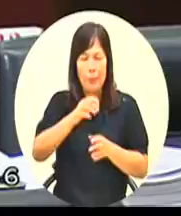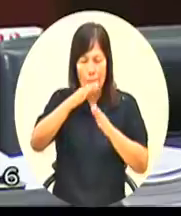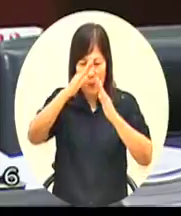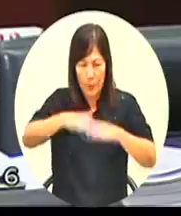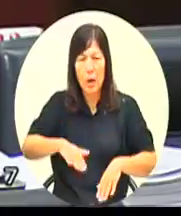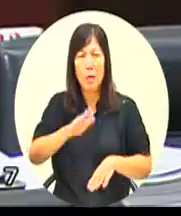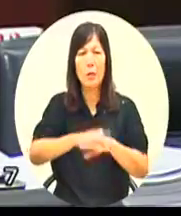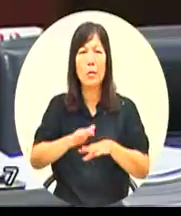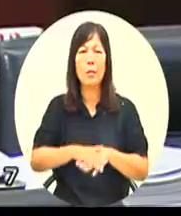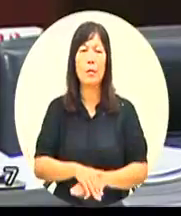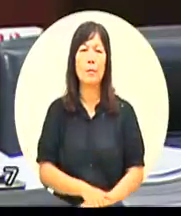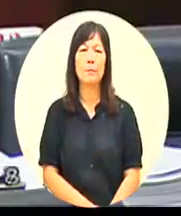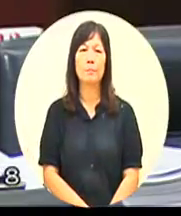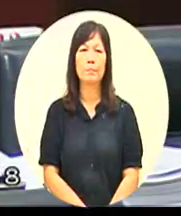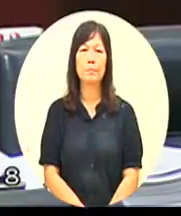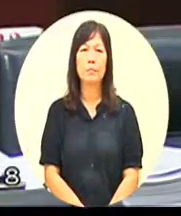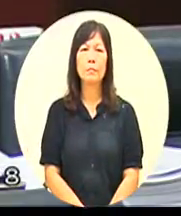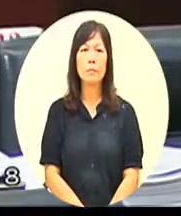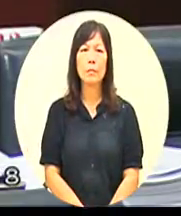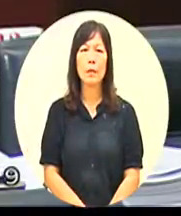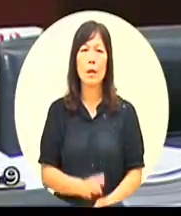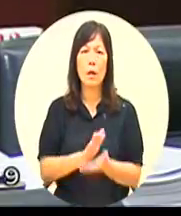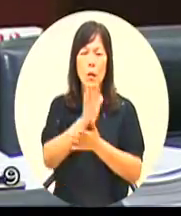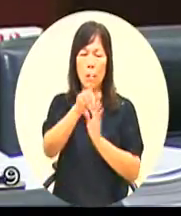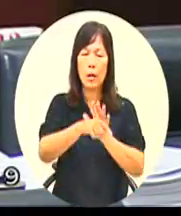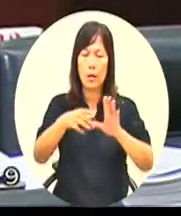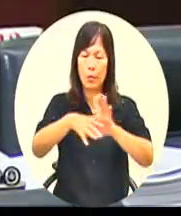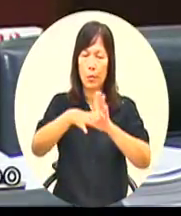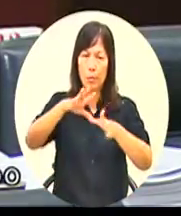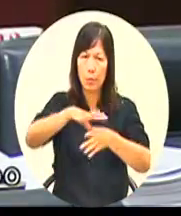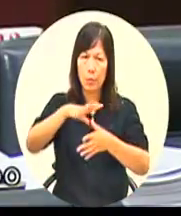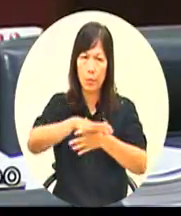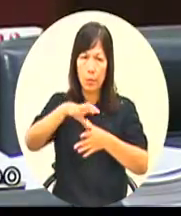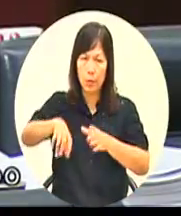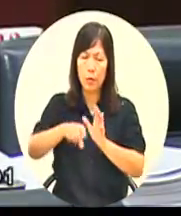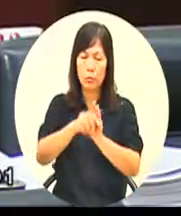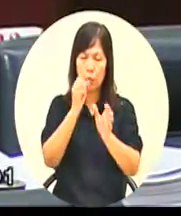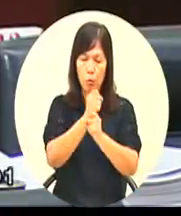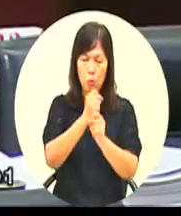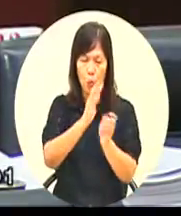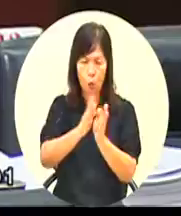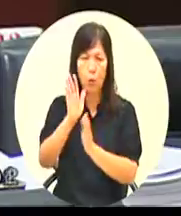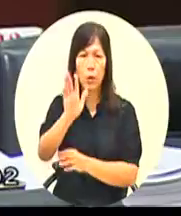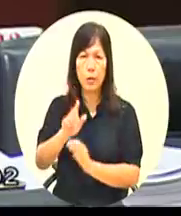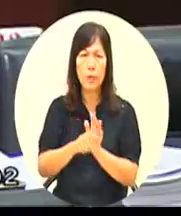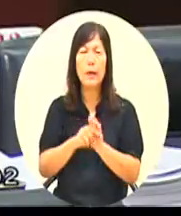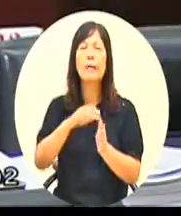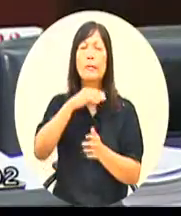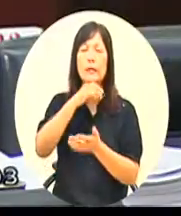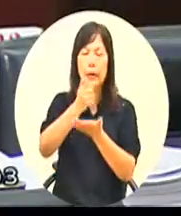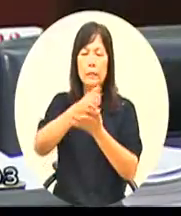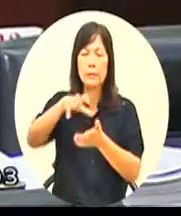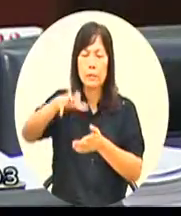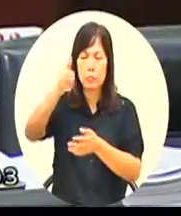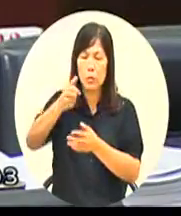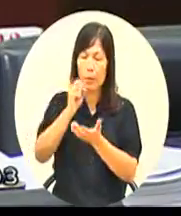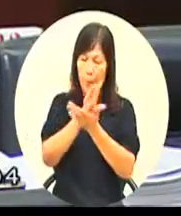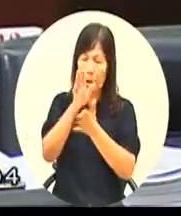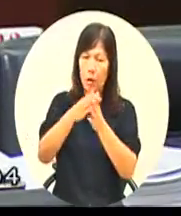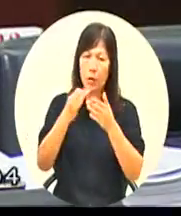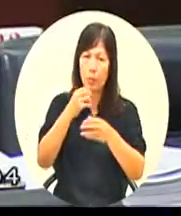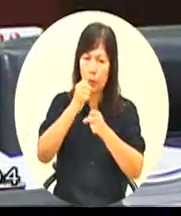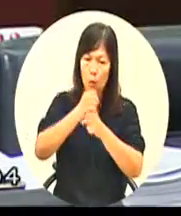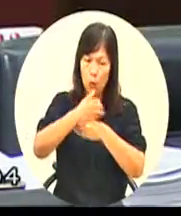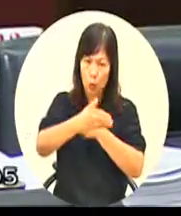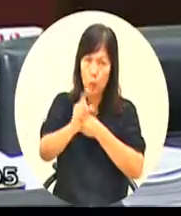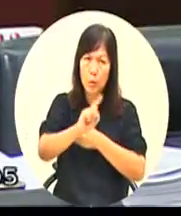坏了。但是我知道说后来文化局也有去做处置了哈。等一下我请局长啊，大家跟我报告一下你们的进度